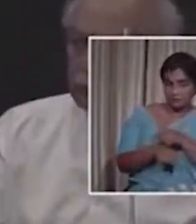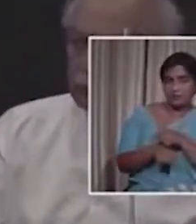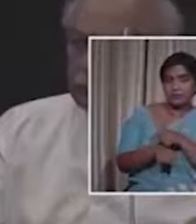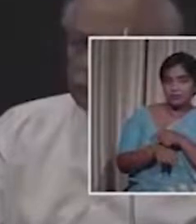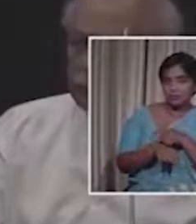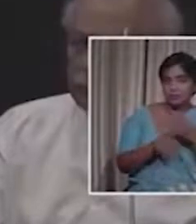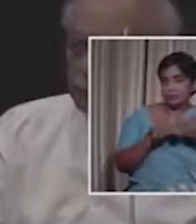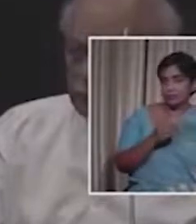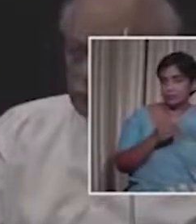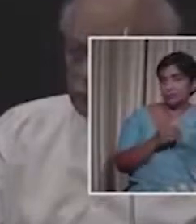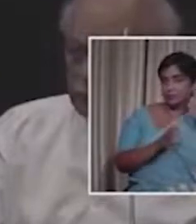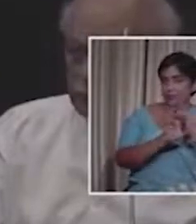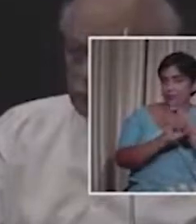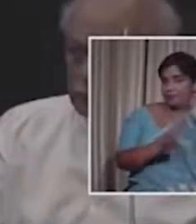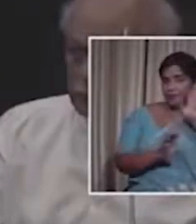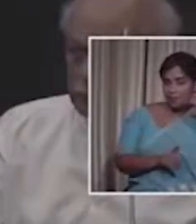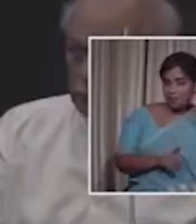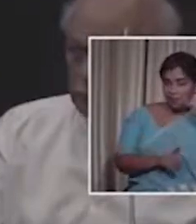செய்ய வேண்டும்.